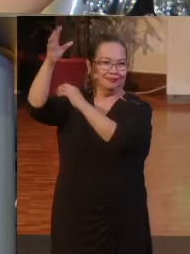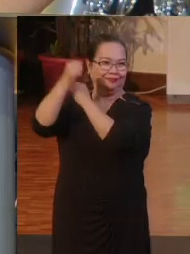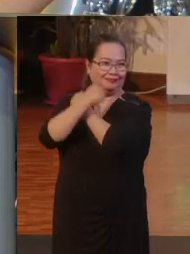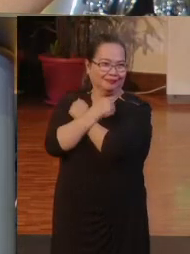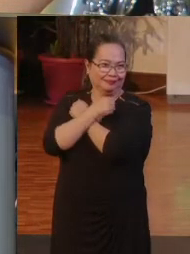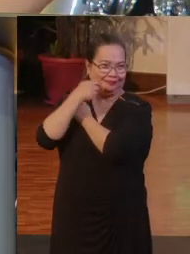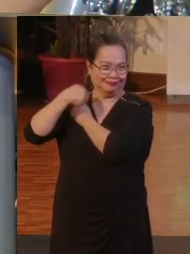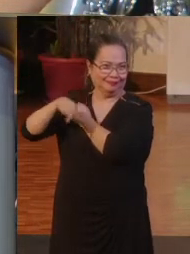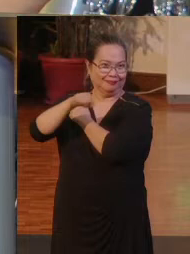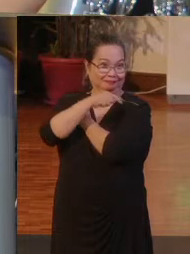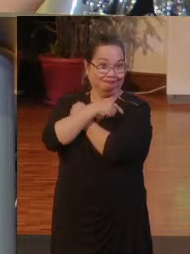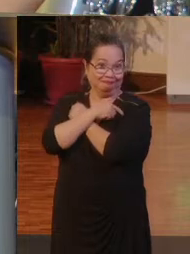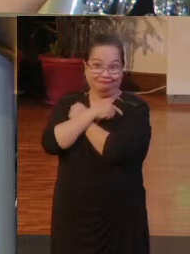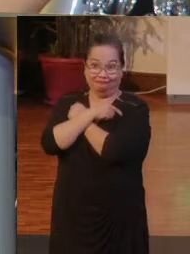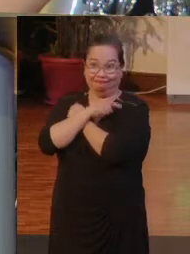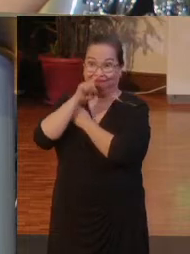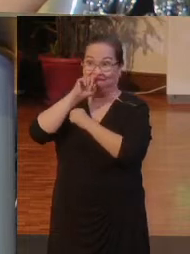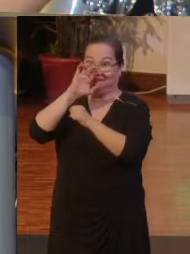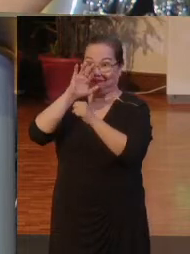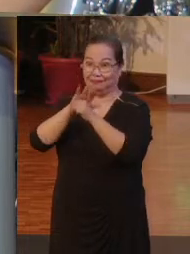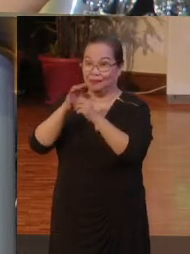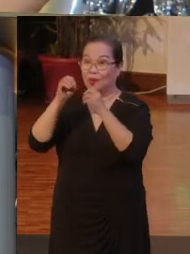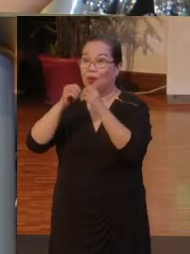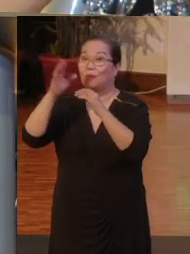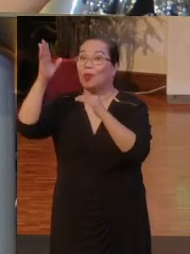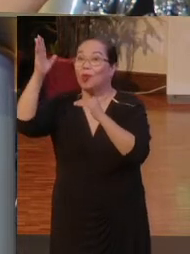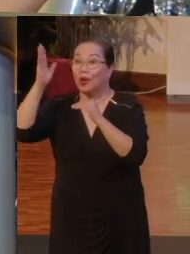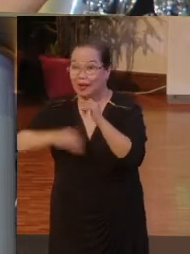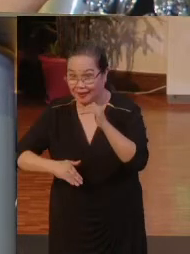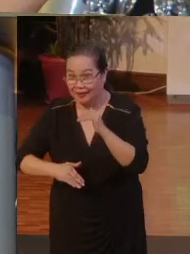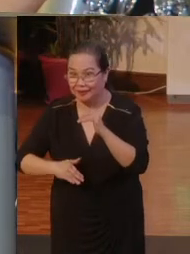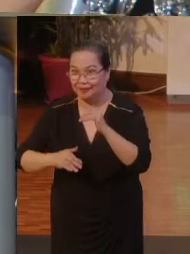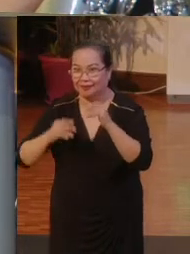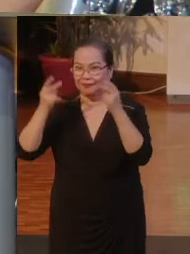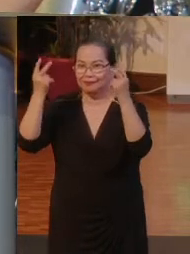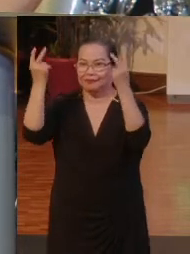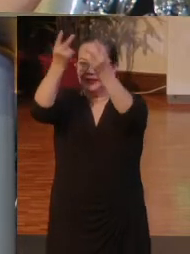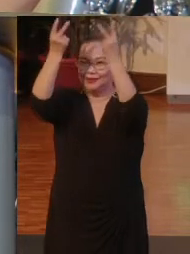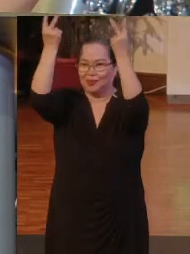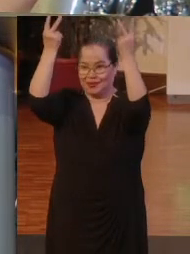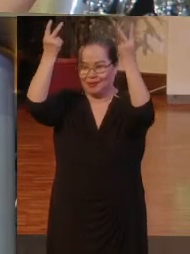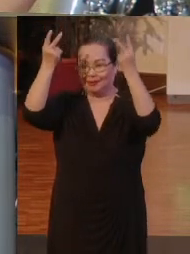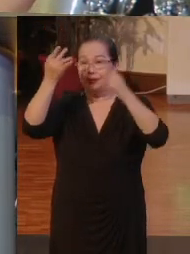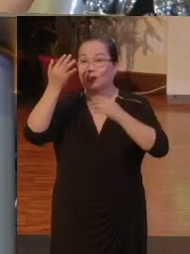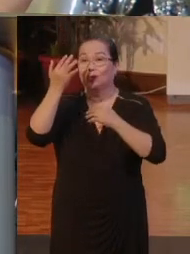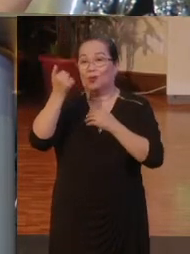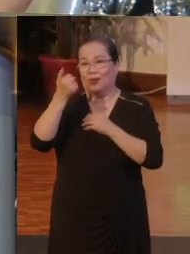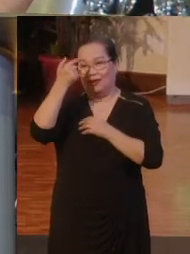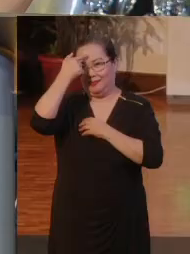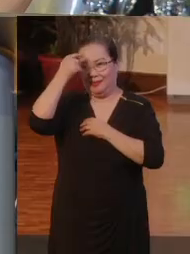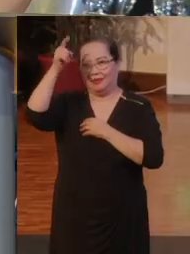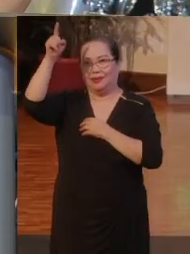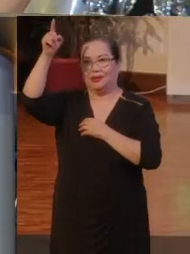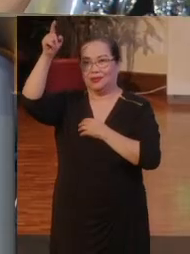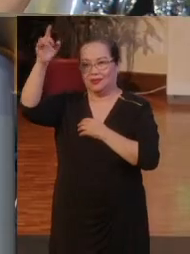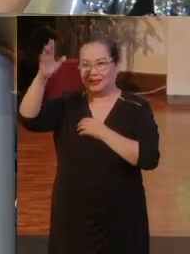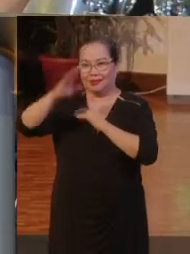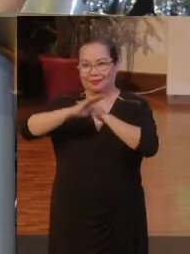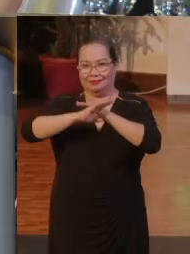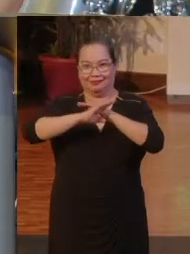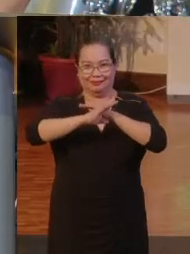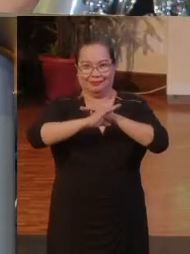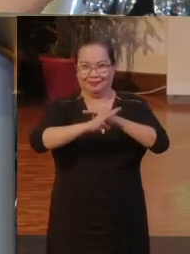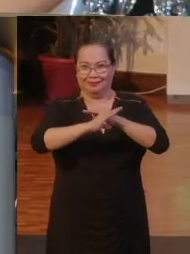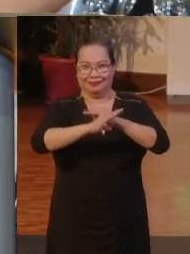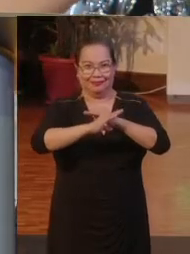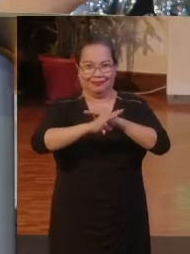We are more than conquerors. Bakit? sapagkat siya ang ating kanihig, siya